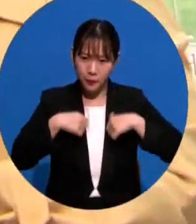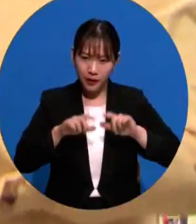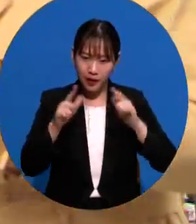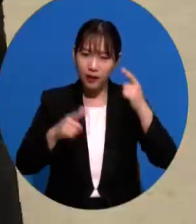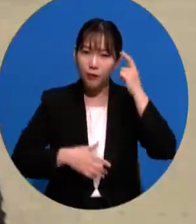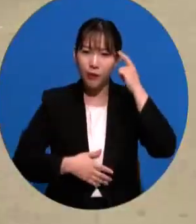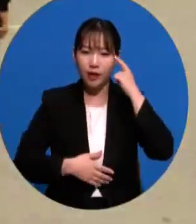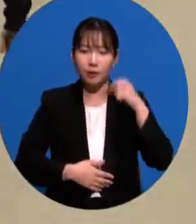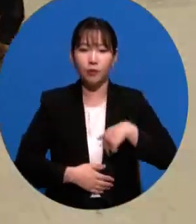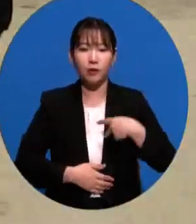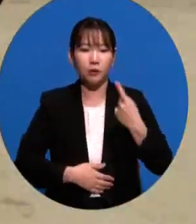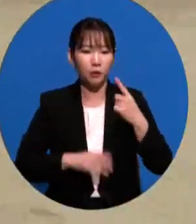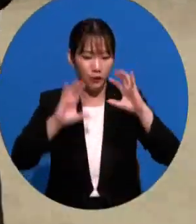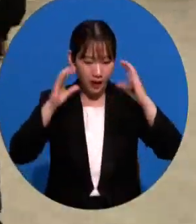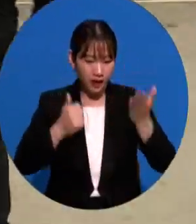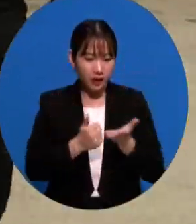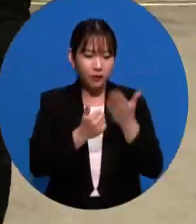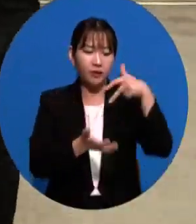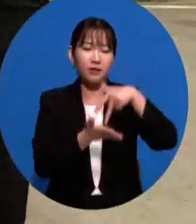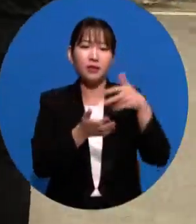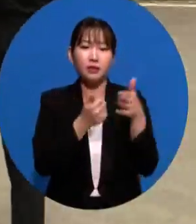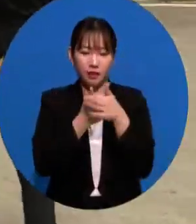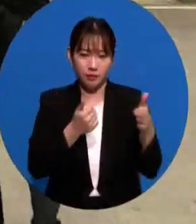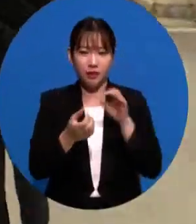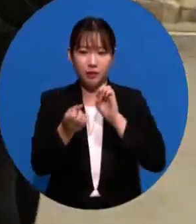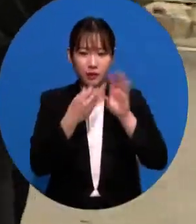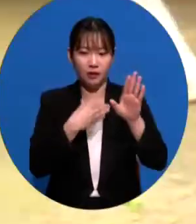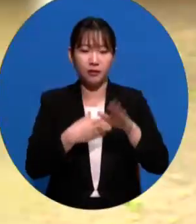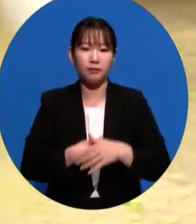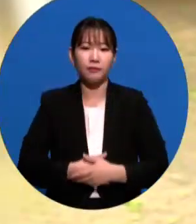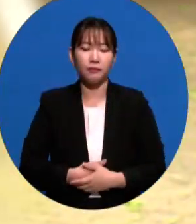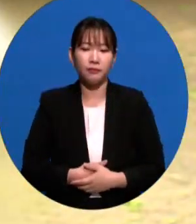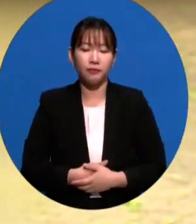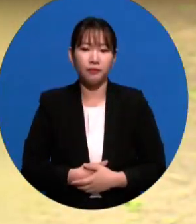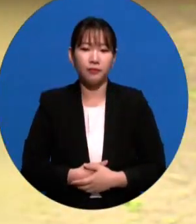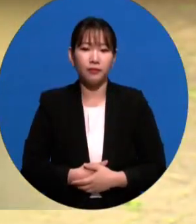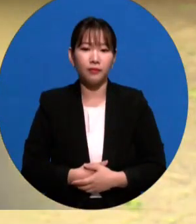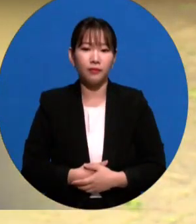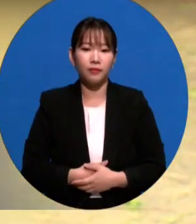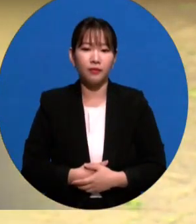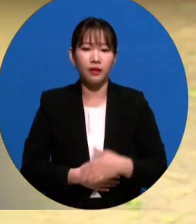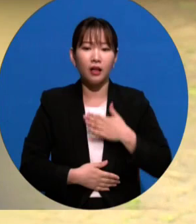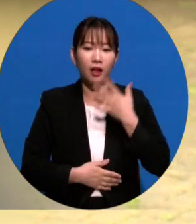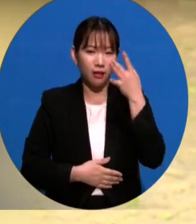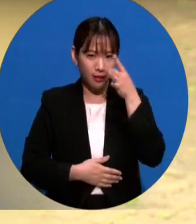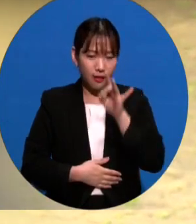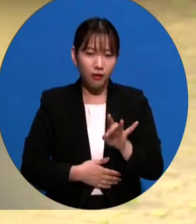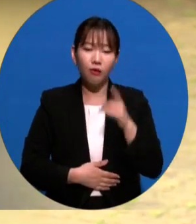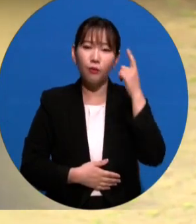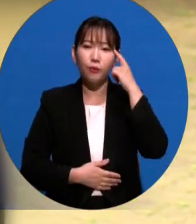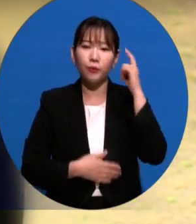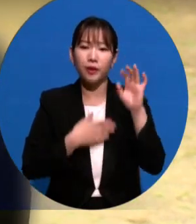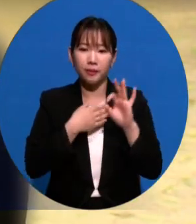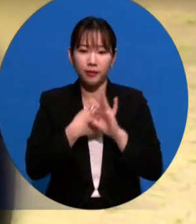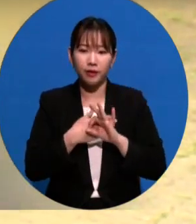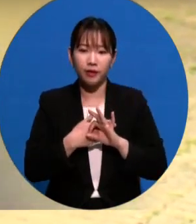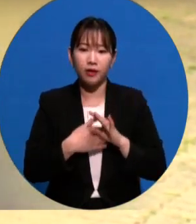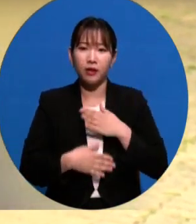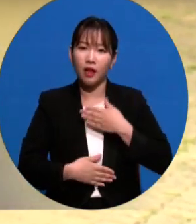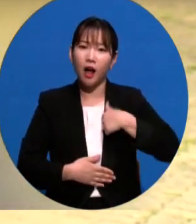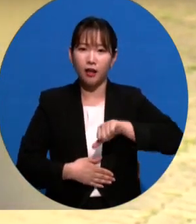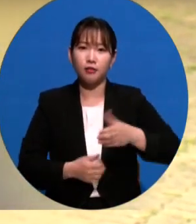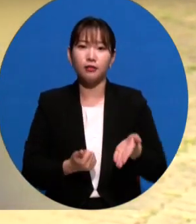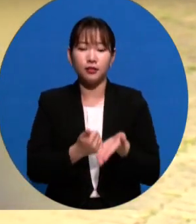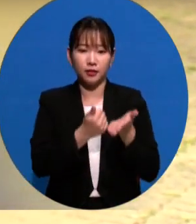건 자신도 아이를 키우는 입장이기 때문이었다고 말했습니다. 그리고 저는 이제 당연히 이제 왜냐하면 이제